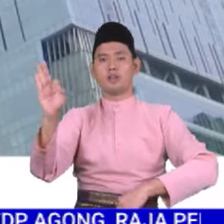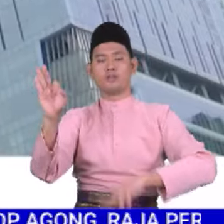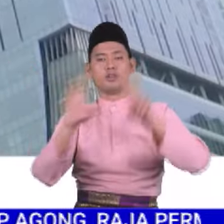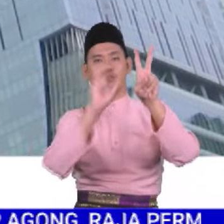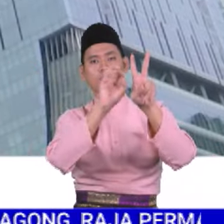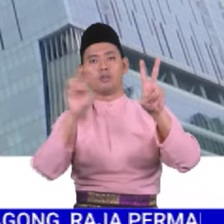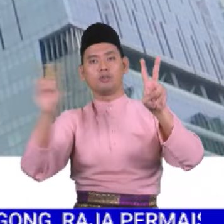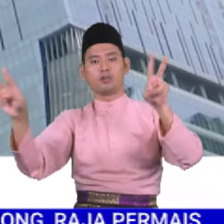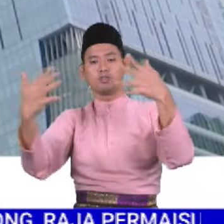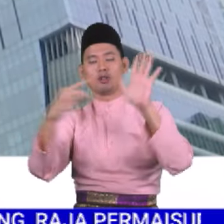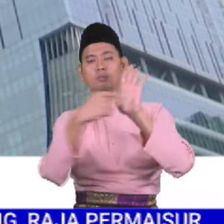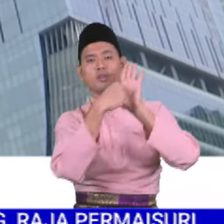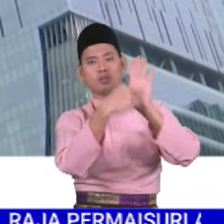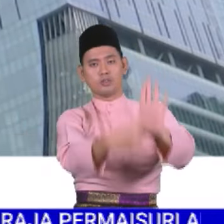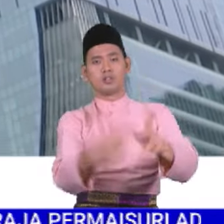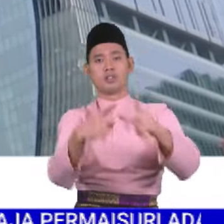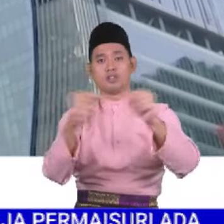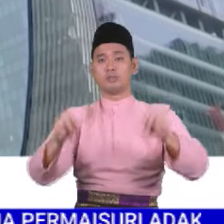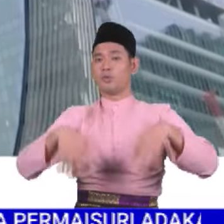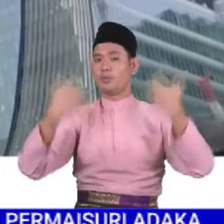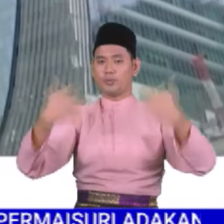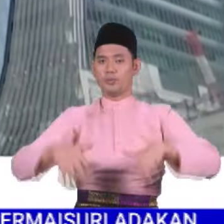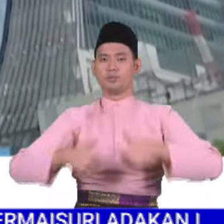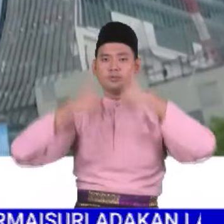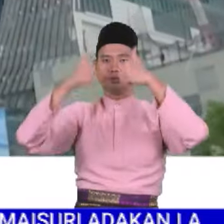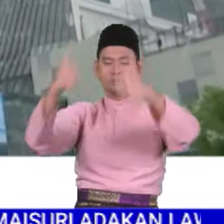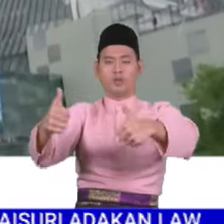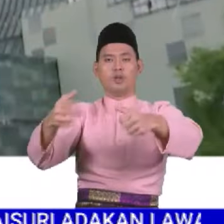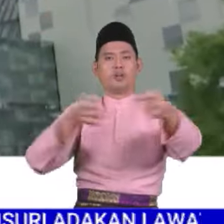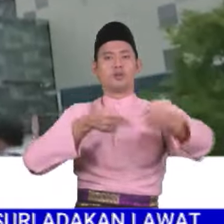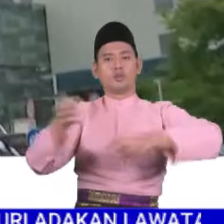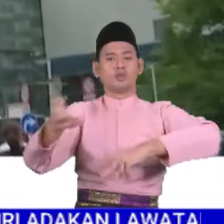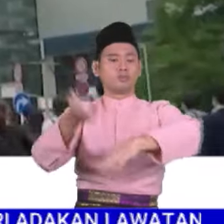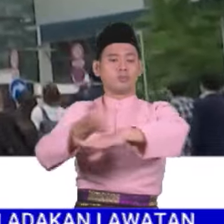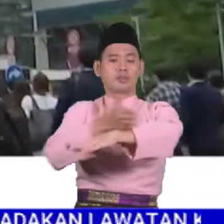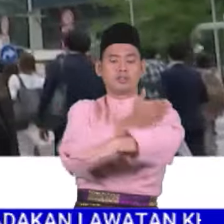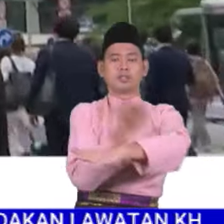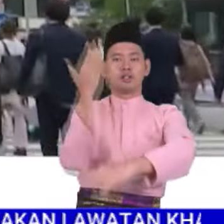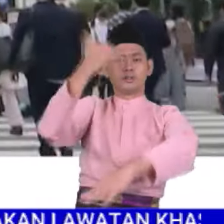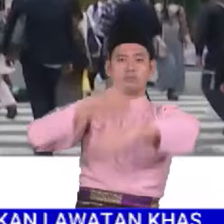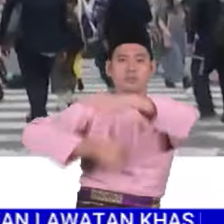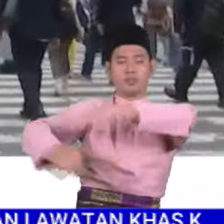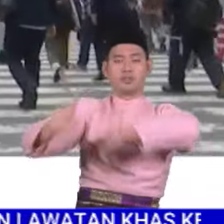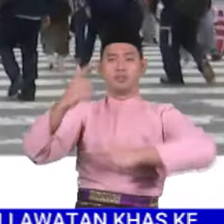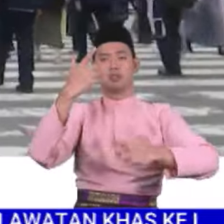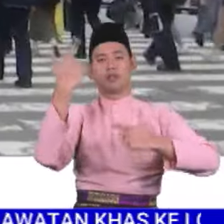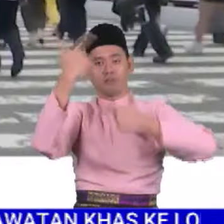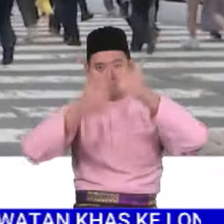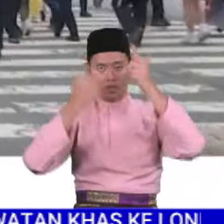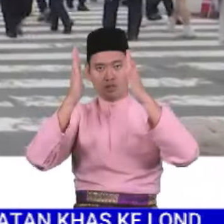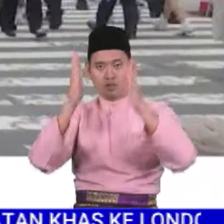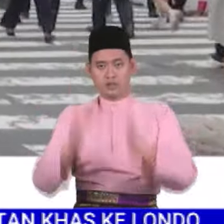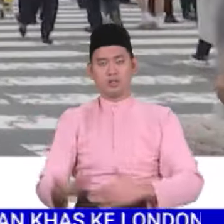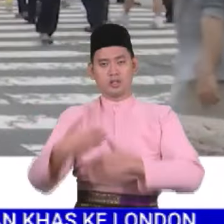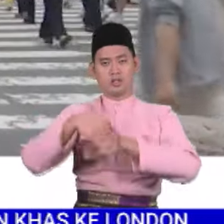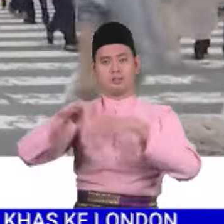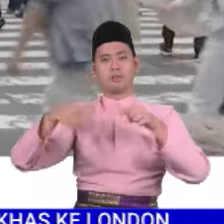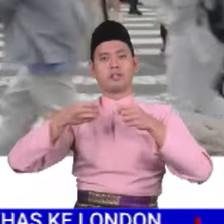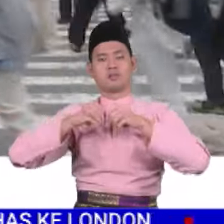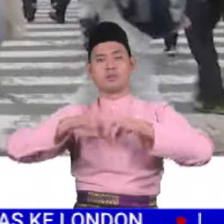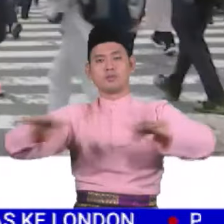telah menyerlahkan keunikan Jepun dalam usaha untuk meningkatkan kemasukan pelancong selepas pandemik. Menurut pengarahnya